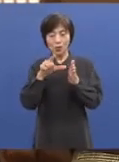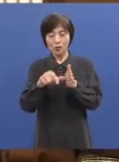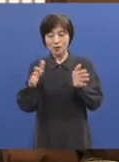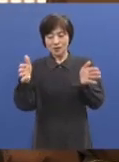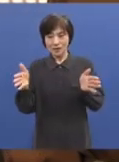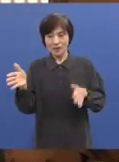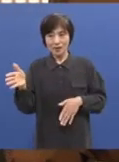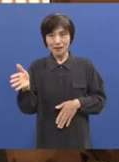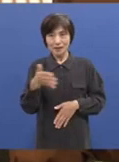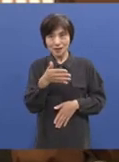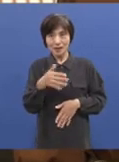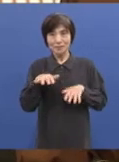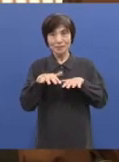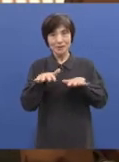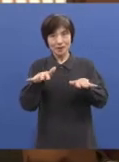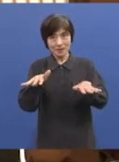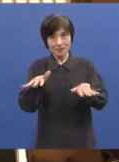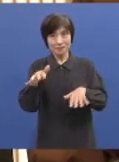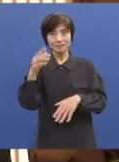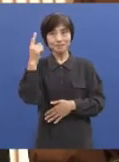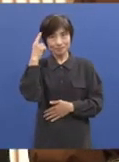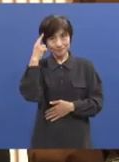ってからだと思いますけれど、